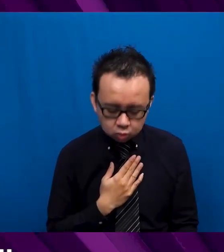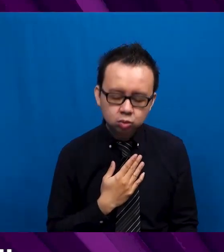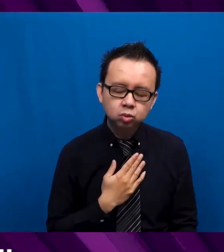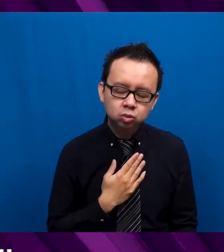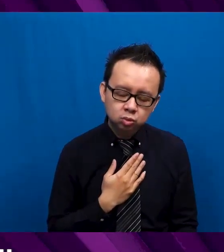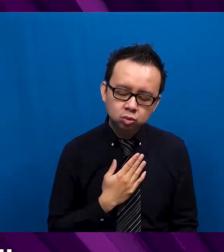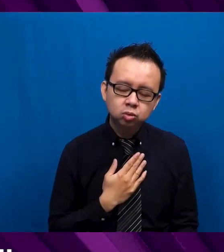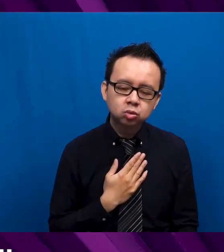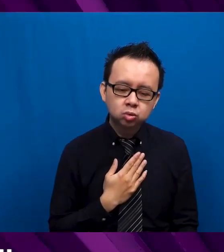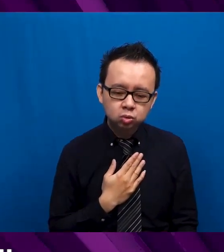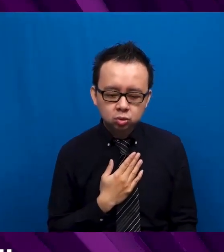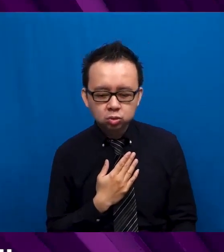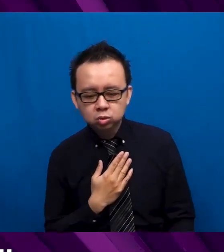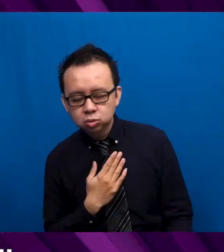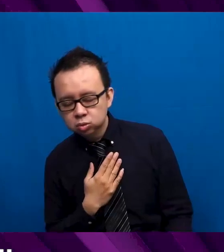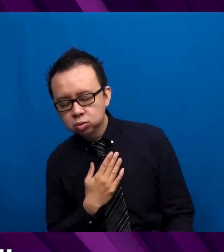hidupku.